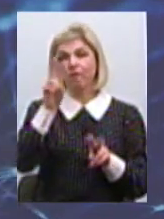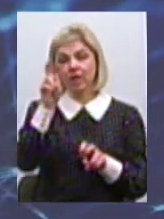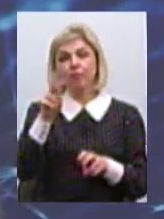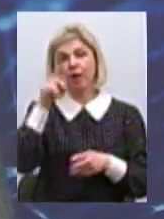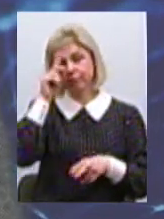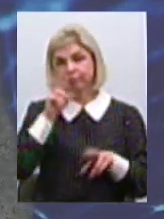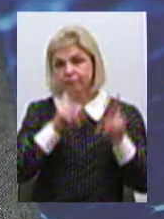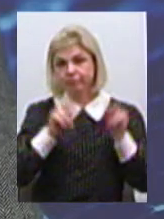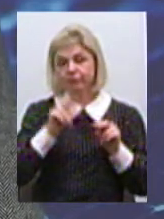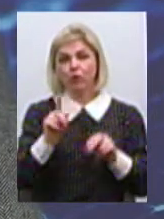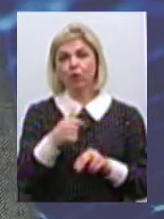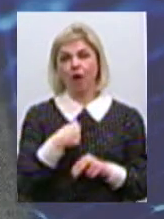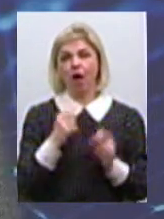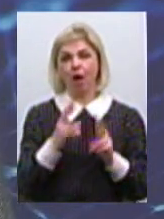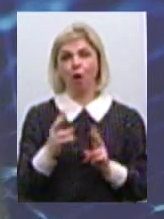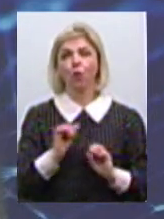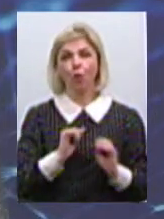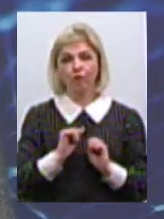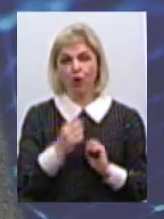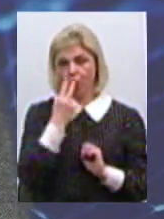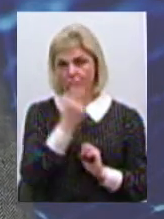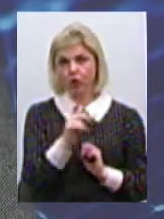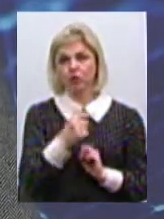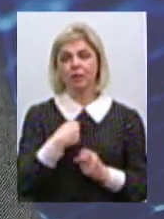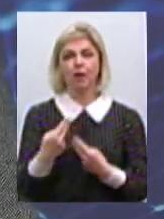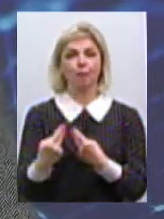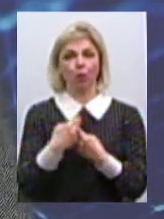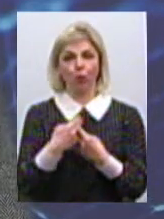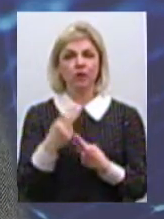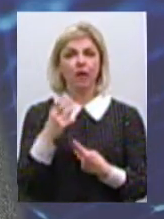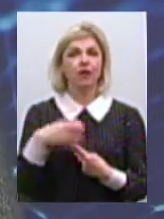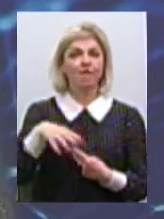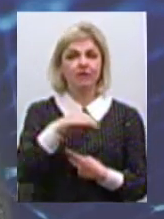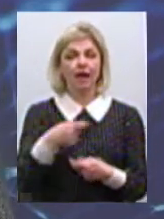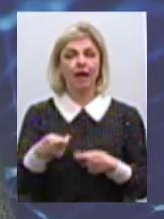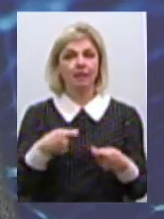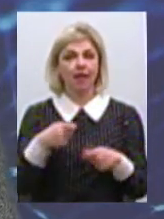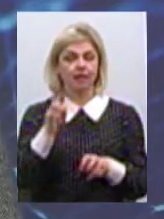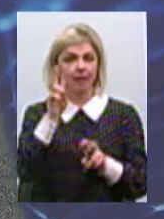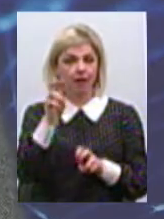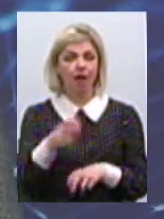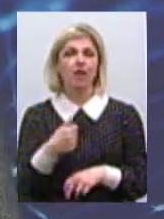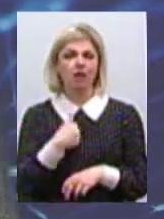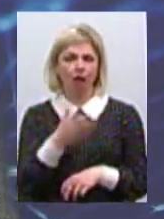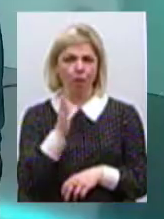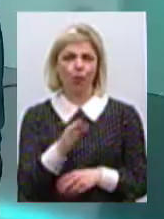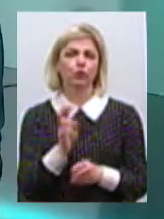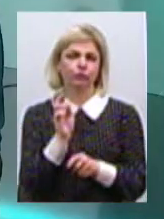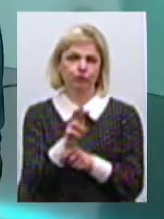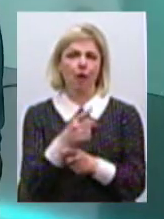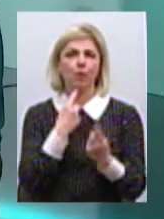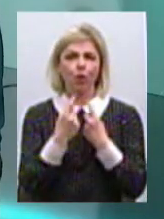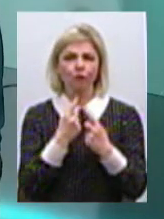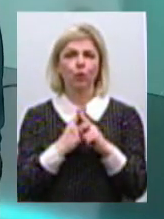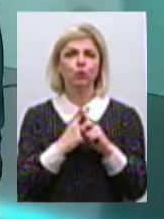що я як керівник, побачивши ситуацію, що мене блокують по всіх тендерах, я буду йти на якісь переговори,